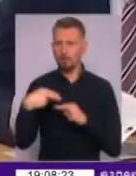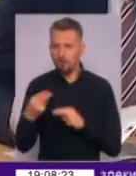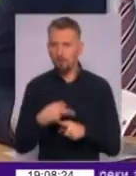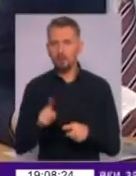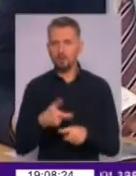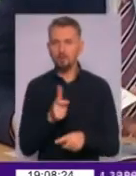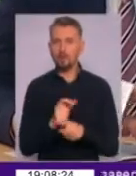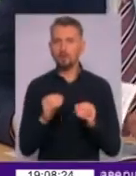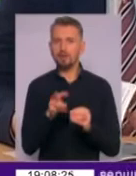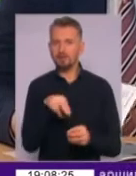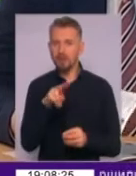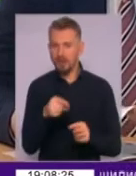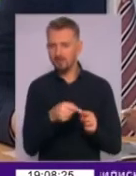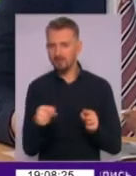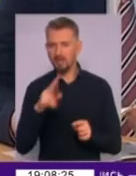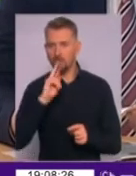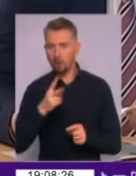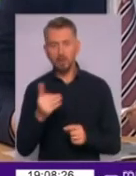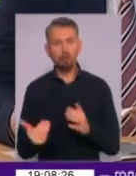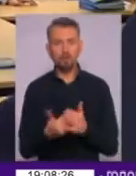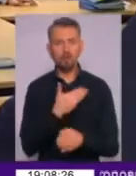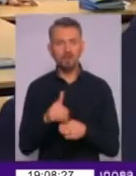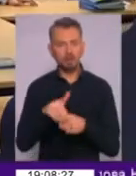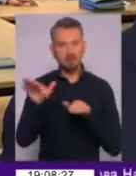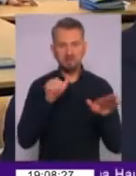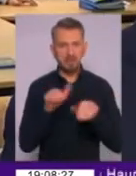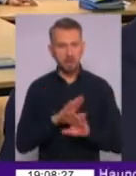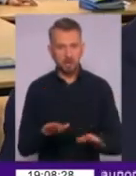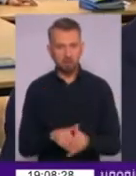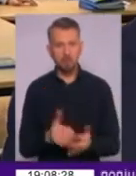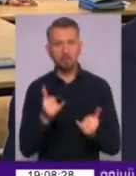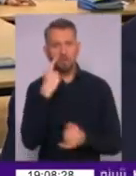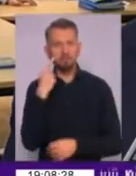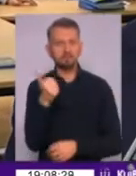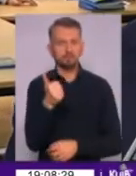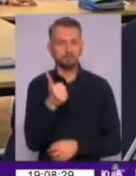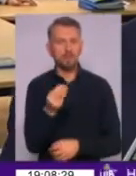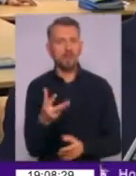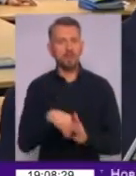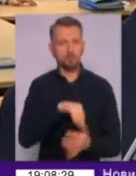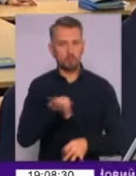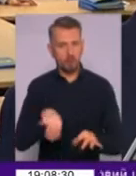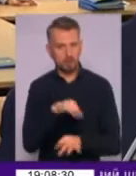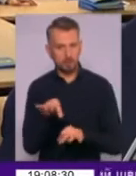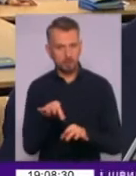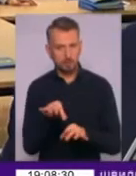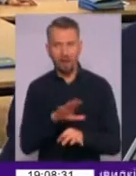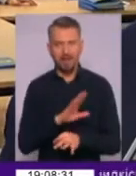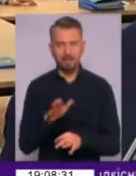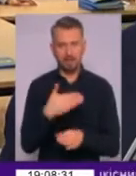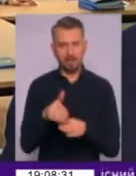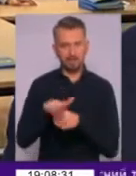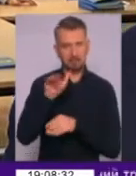10 мільярдів за 2 роки. І нових кредитів не беремо. Сьогодні ми надаємо пріоритет саме інвестпроектам, а не